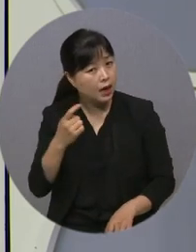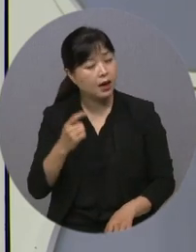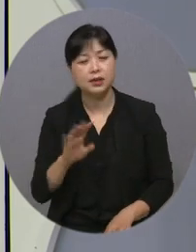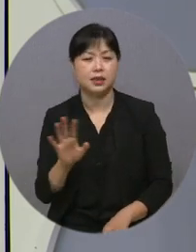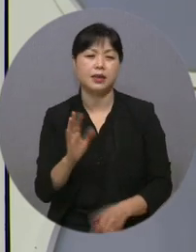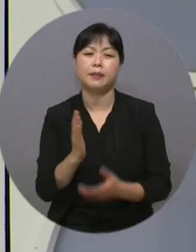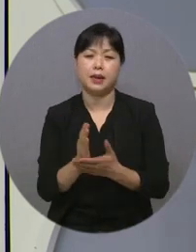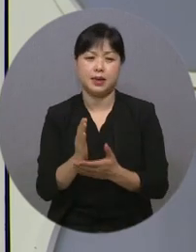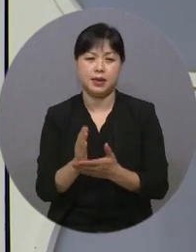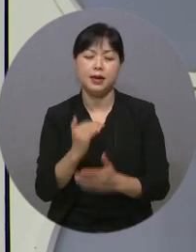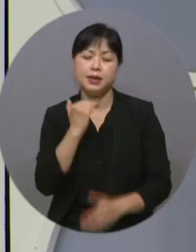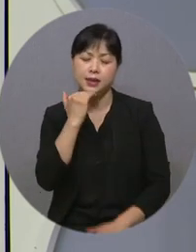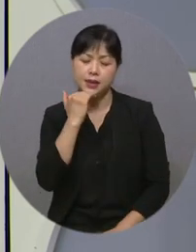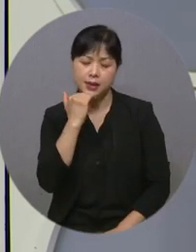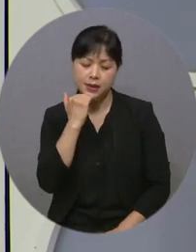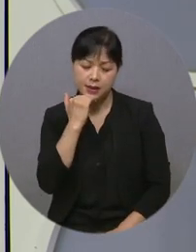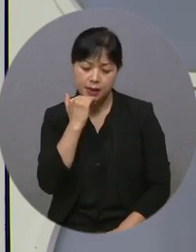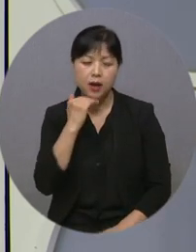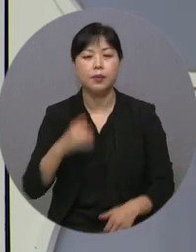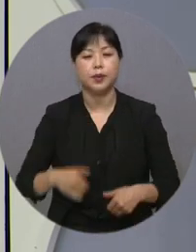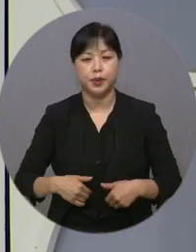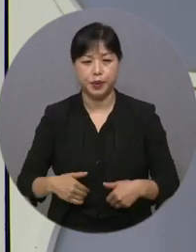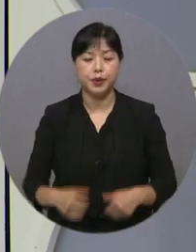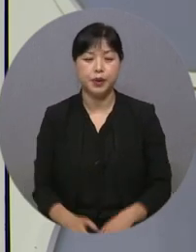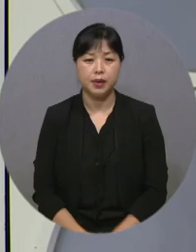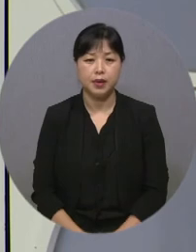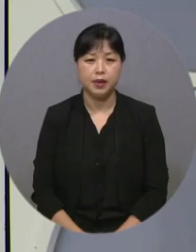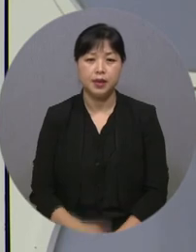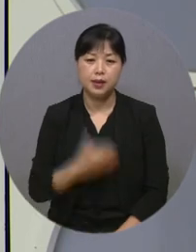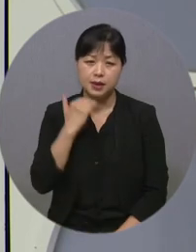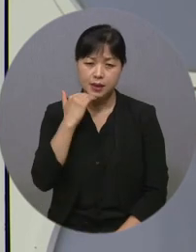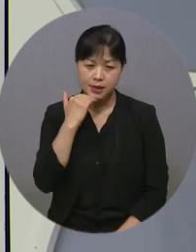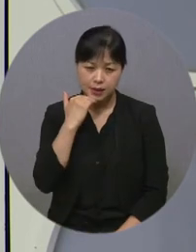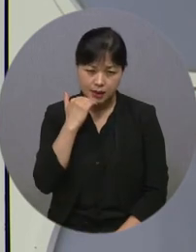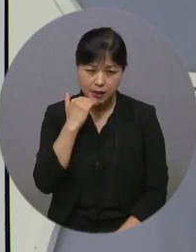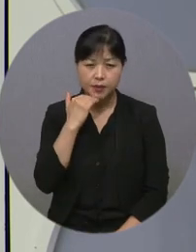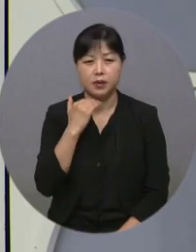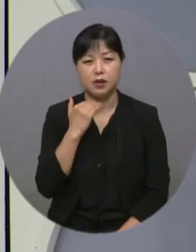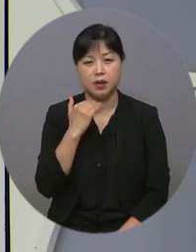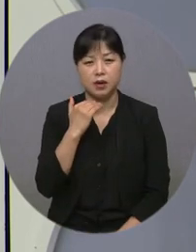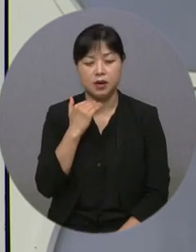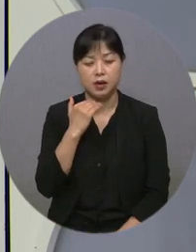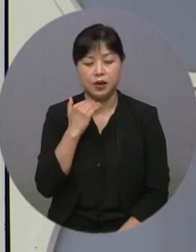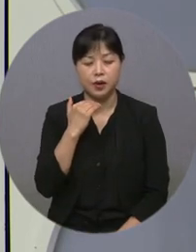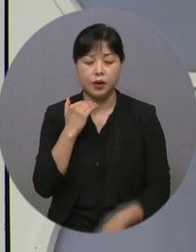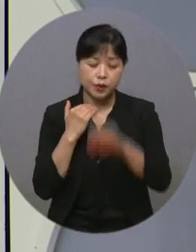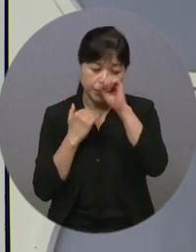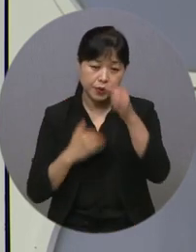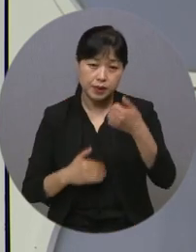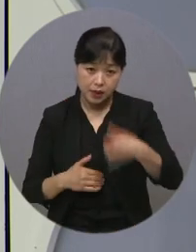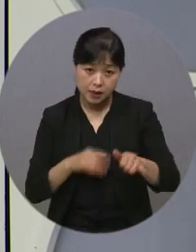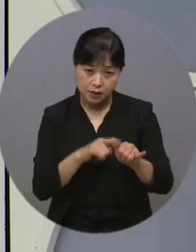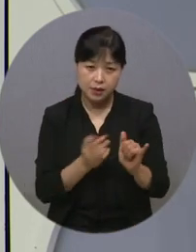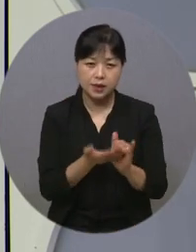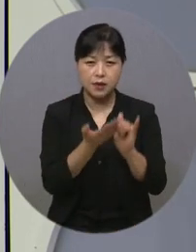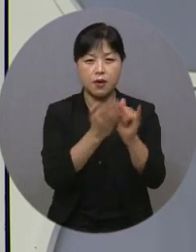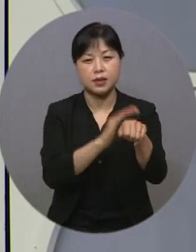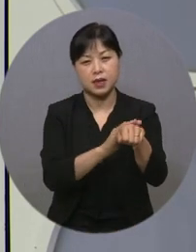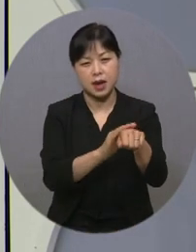마시고 기다릴 줄 알아야 됩니다. 기다리면서 좋은 아이로